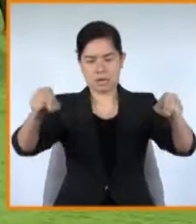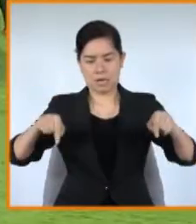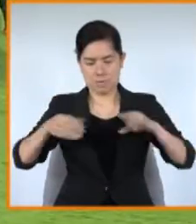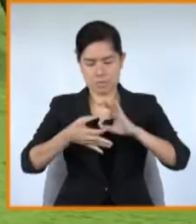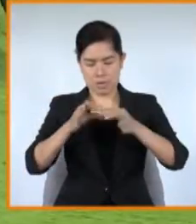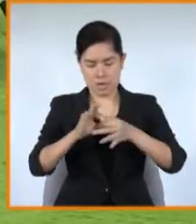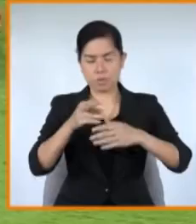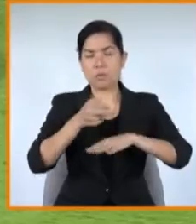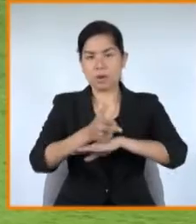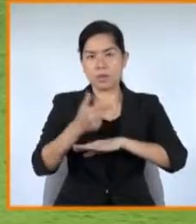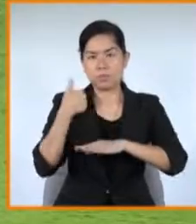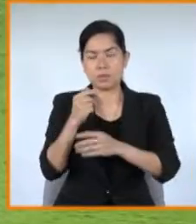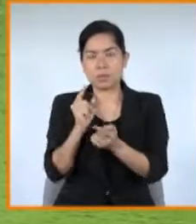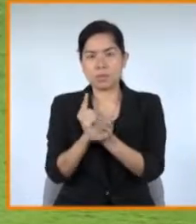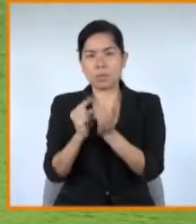บุรี FC นะครับ